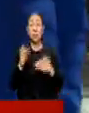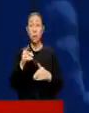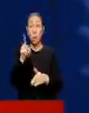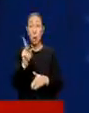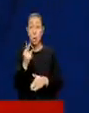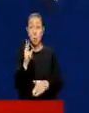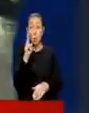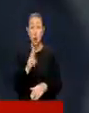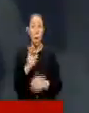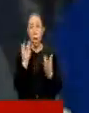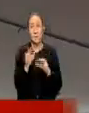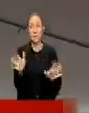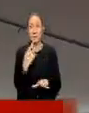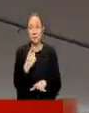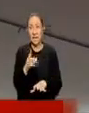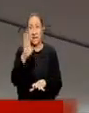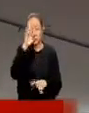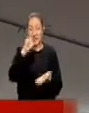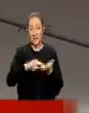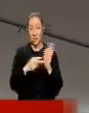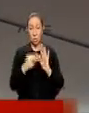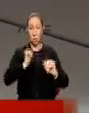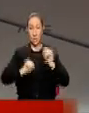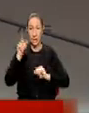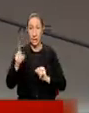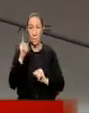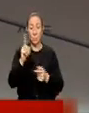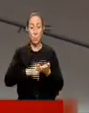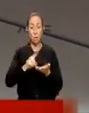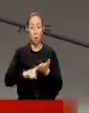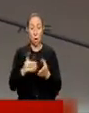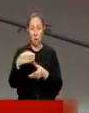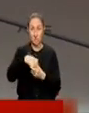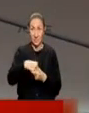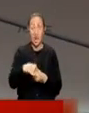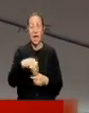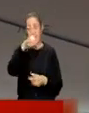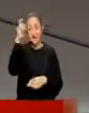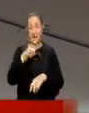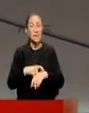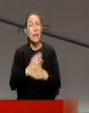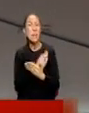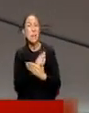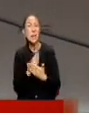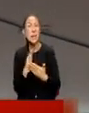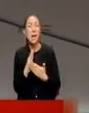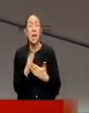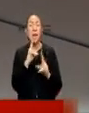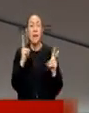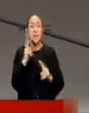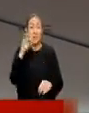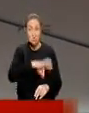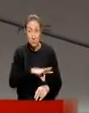o raporu gören olmadı dedi İstanbul Teknik Üniversitesi ile bir protokol kapsamında yaz saati uygulamasının enerji